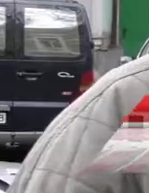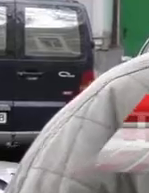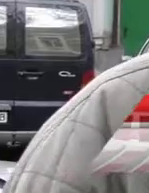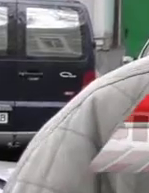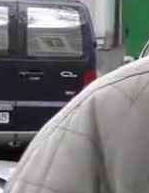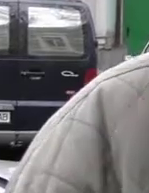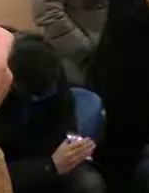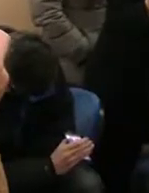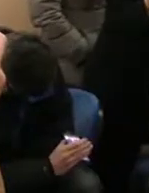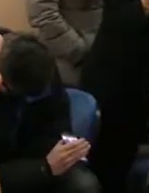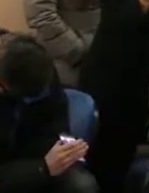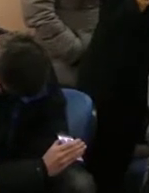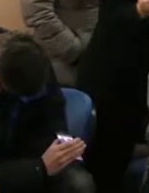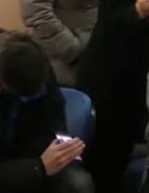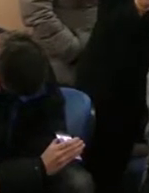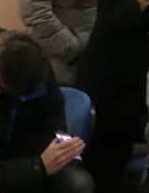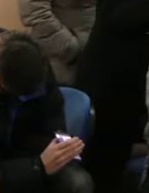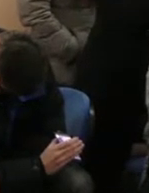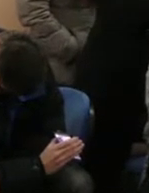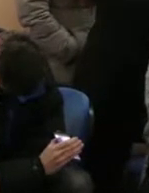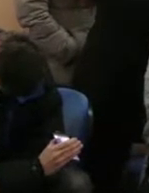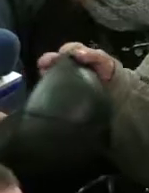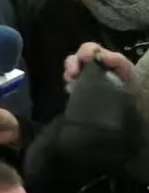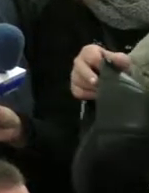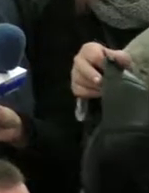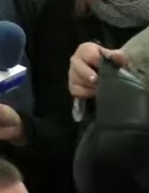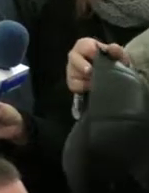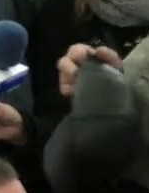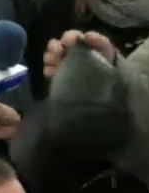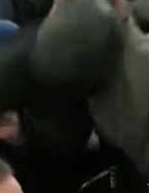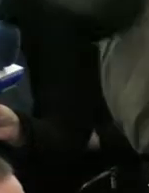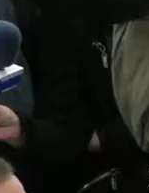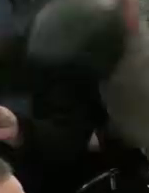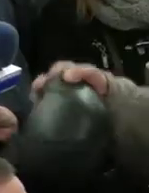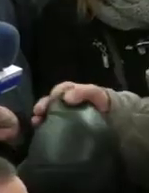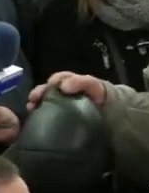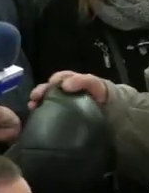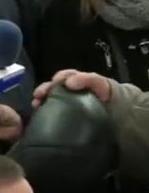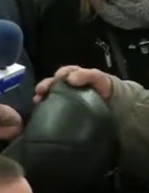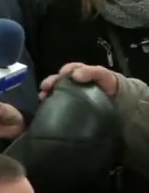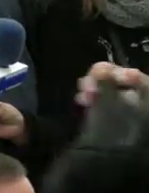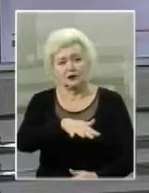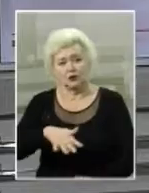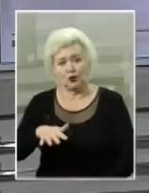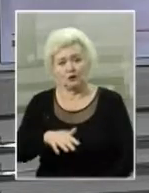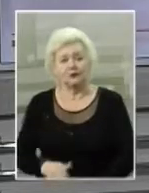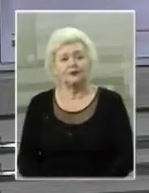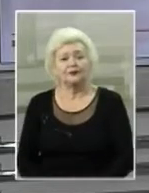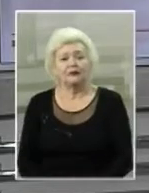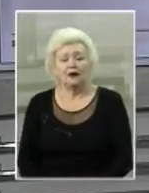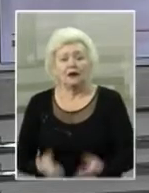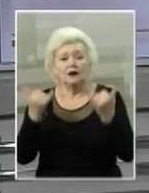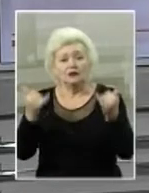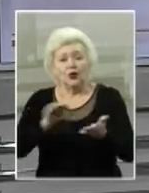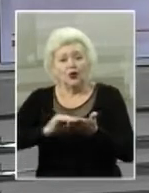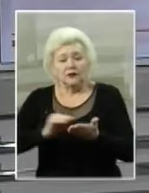і я зараз вже поїду. Наталія Тимофієва, Аня Тонг, Ігор Петченко, Владислав Купрієв, Суспільне, Херсон.